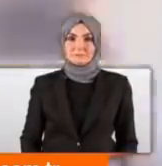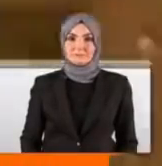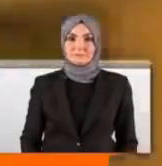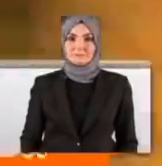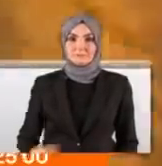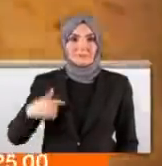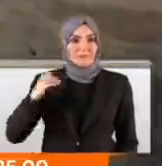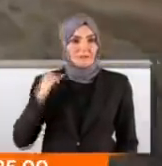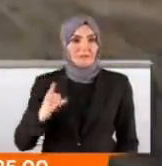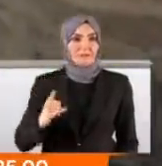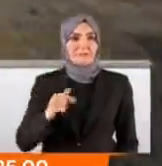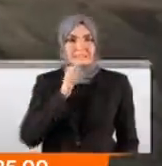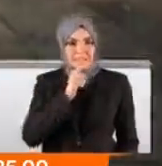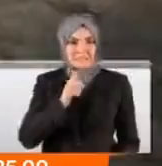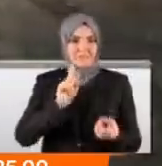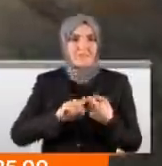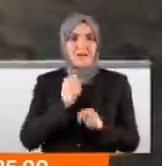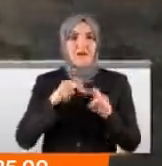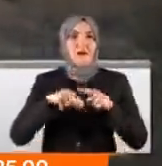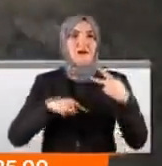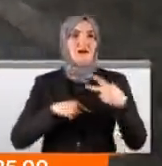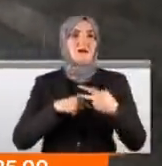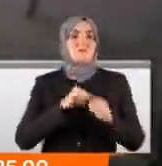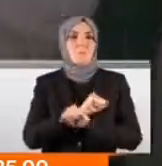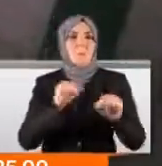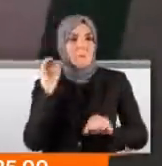kalleşçe ses ve gaz bombası attılar